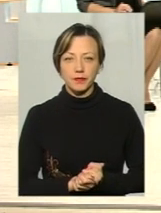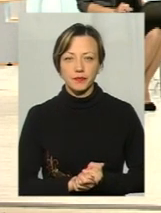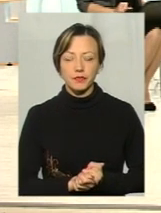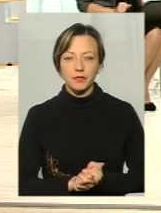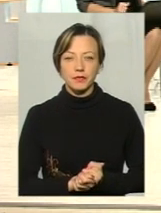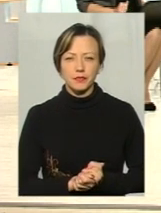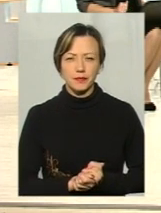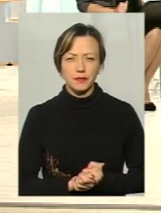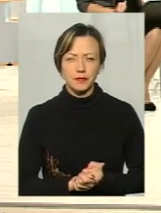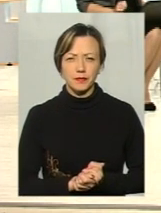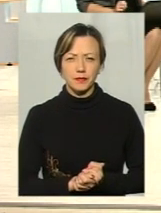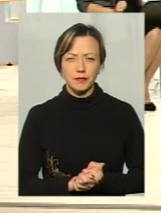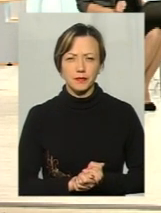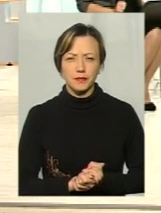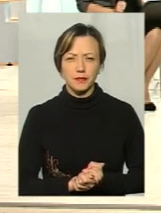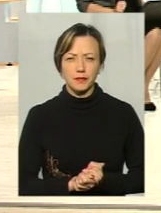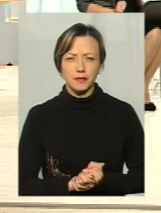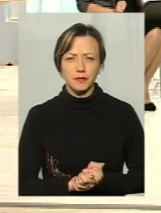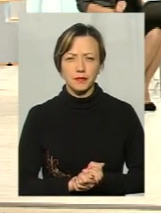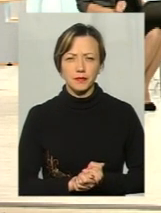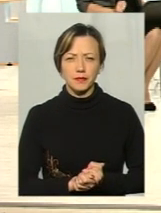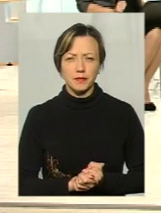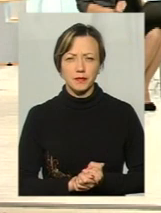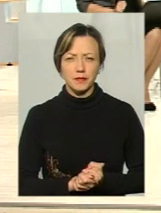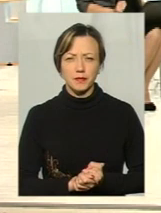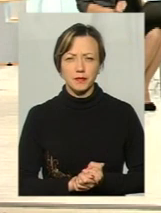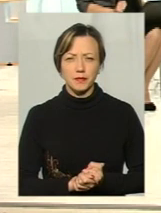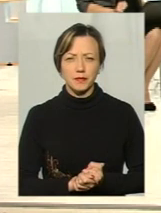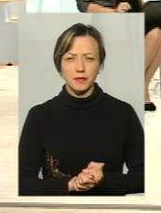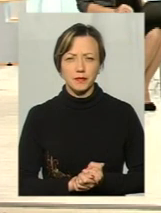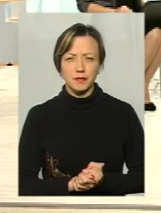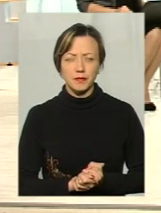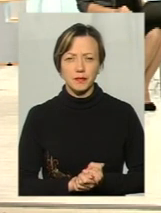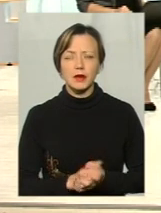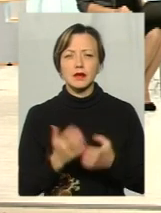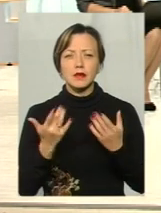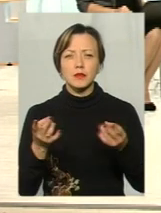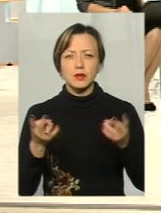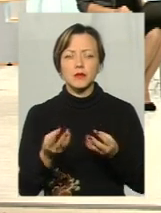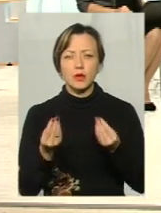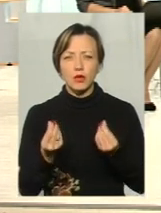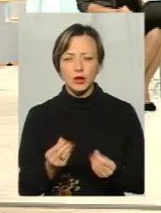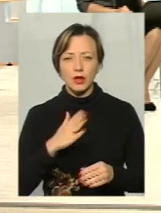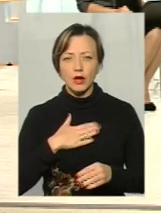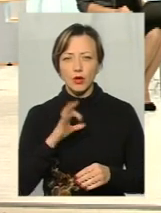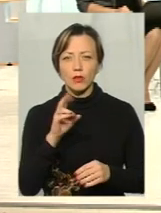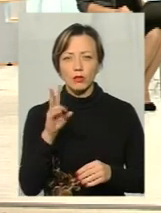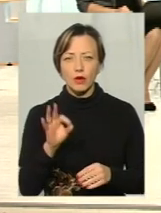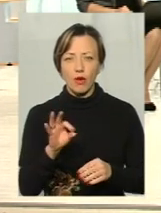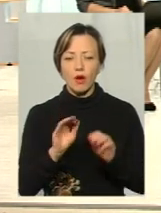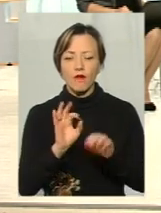Так, говорить. Скільки потрібно часу, щоб наше дітко, онкохворий дітко, перевезти